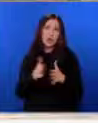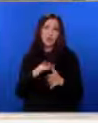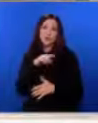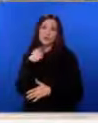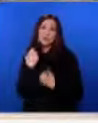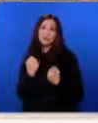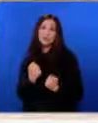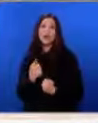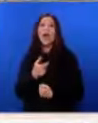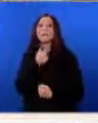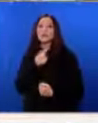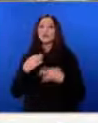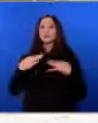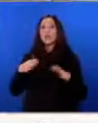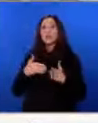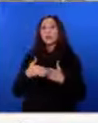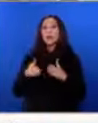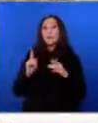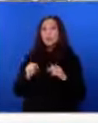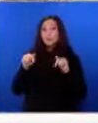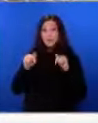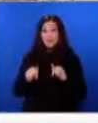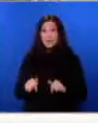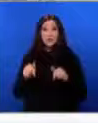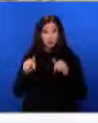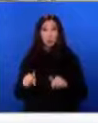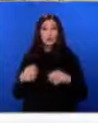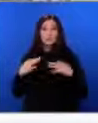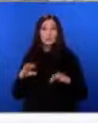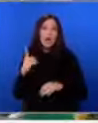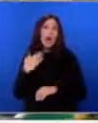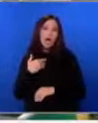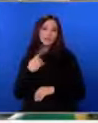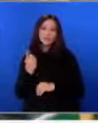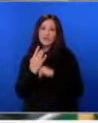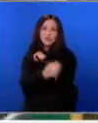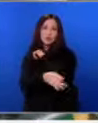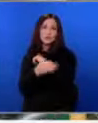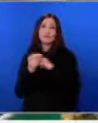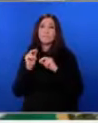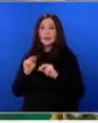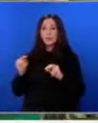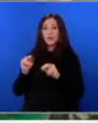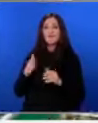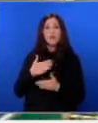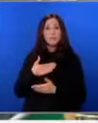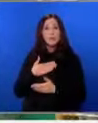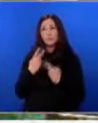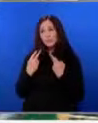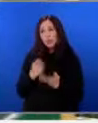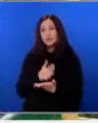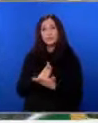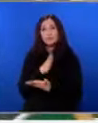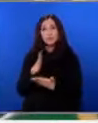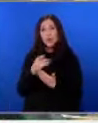на свободата, за да можем ние днес тук да бъдем свободни. Аз освен историк съм и преподавател, и моето впечатление е, че през последните